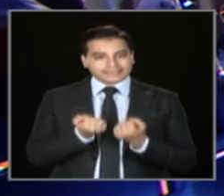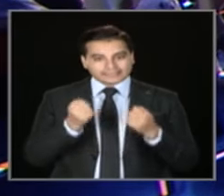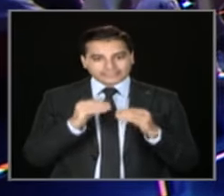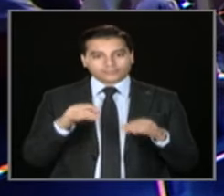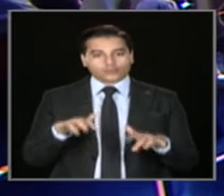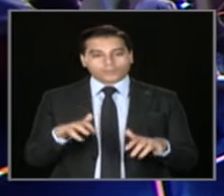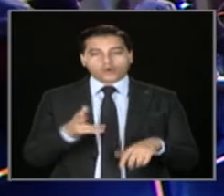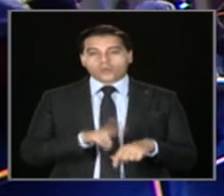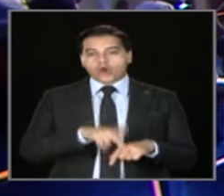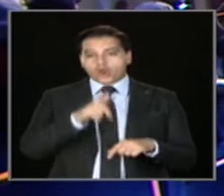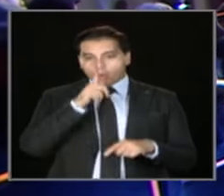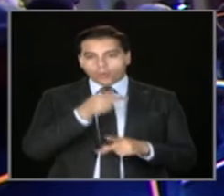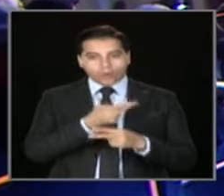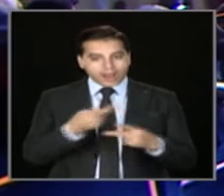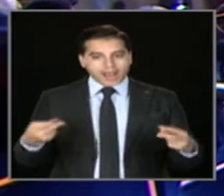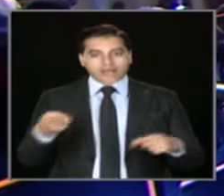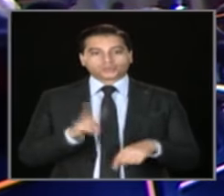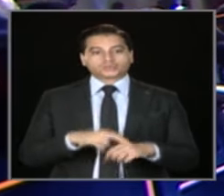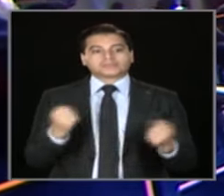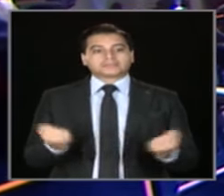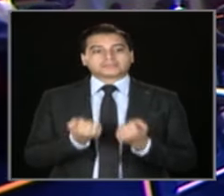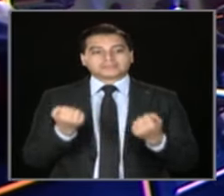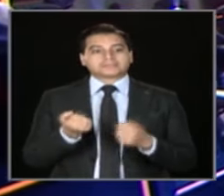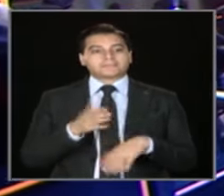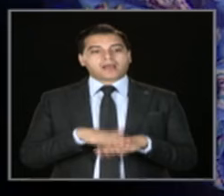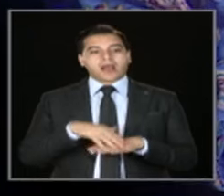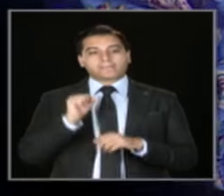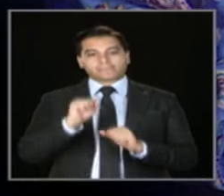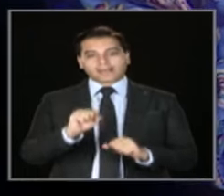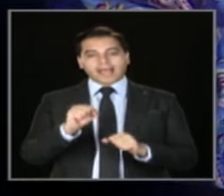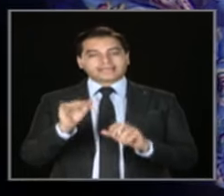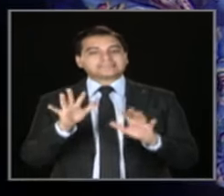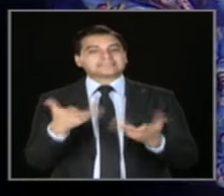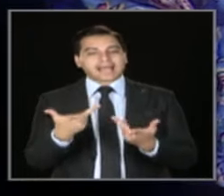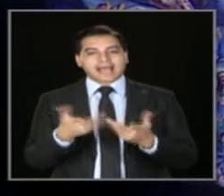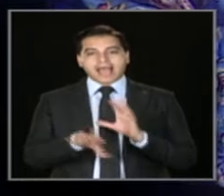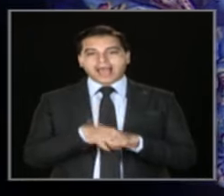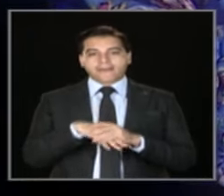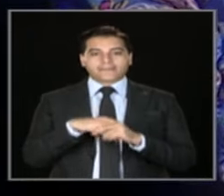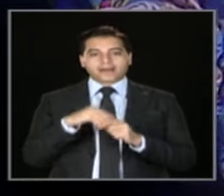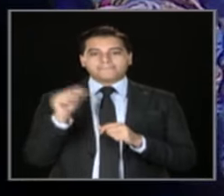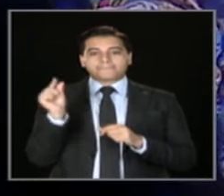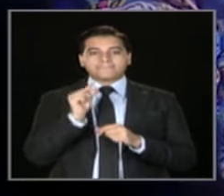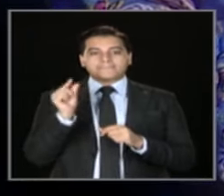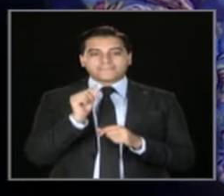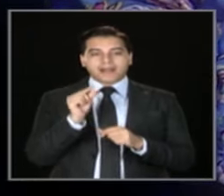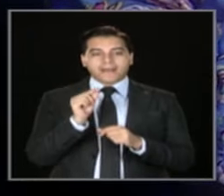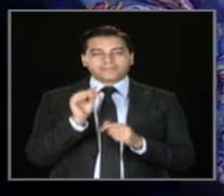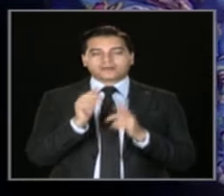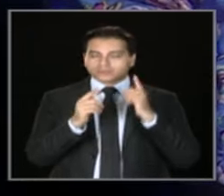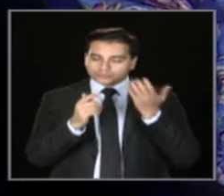وكورسات لوغات وكورسات وكورسات لكيفيه استخدام البرامج النطقه